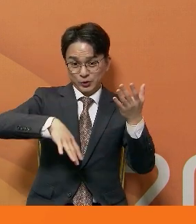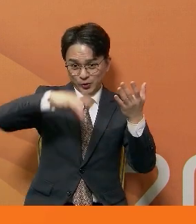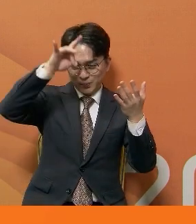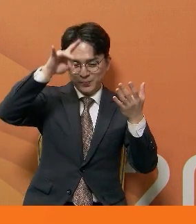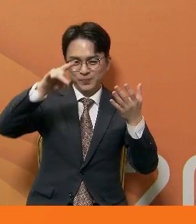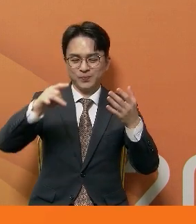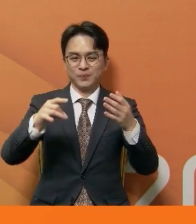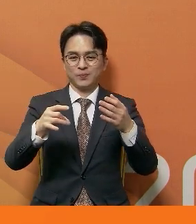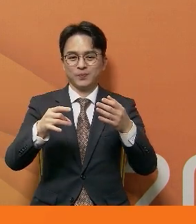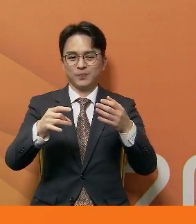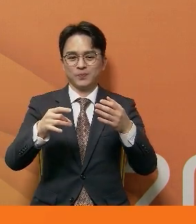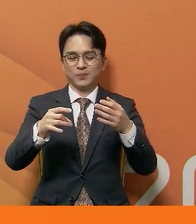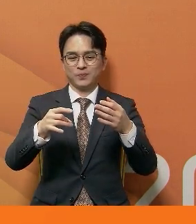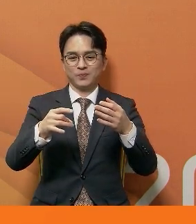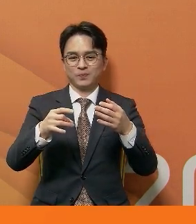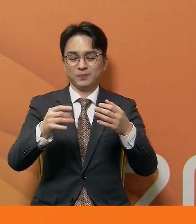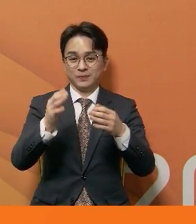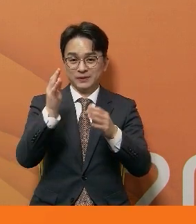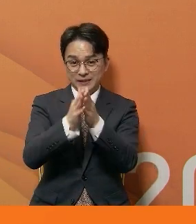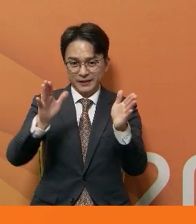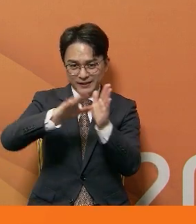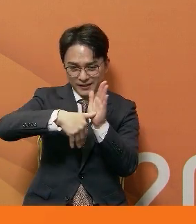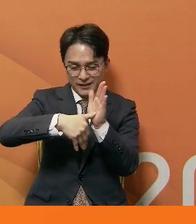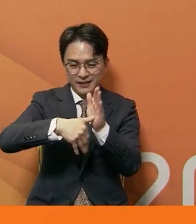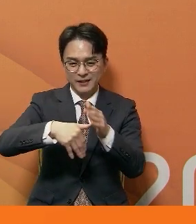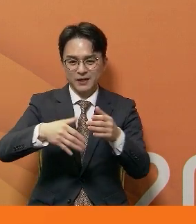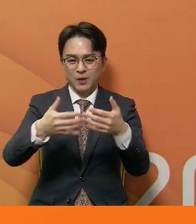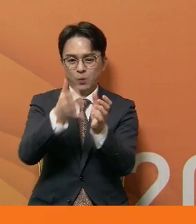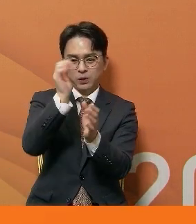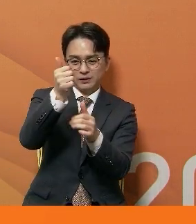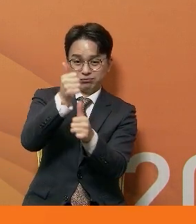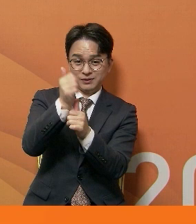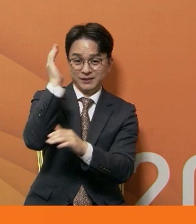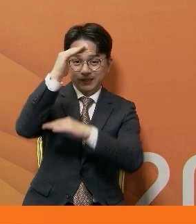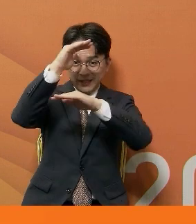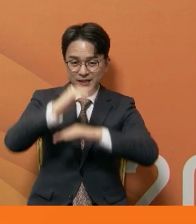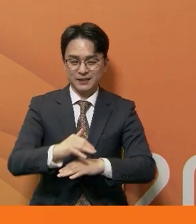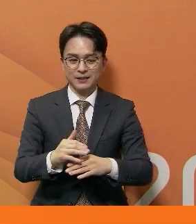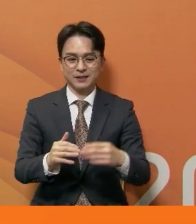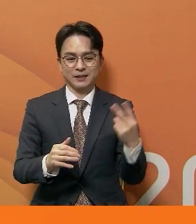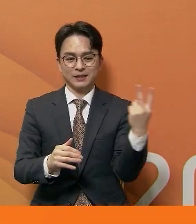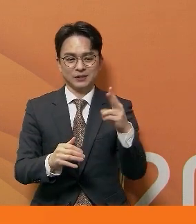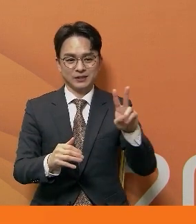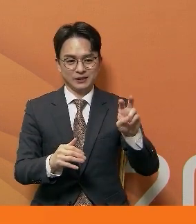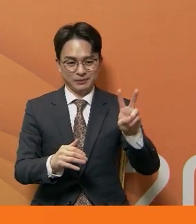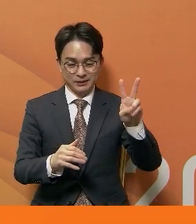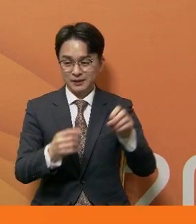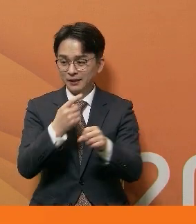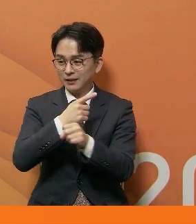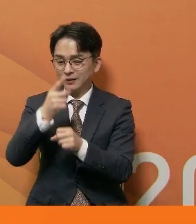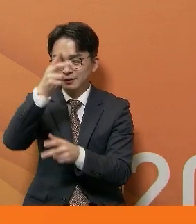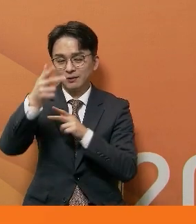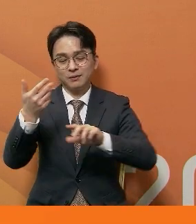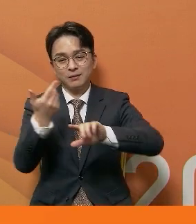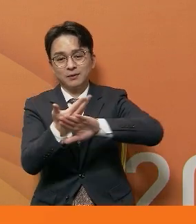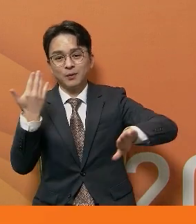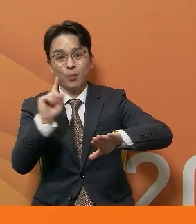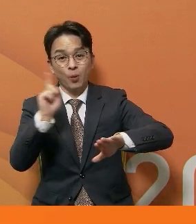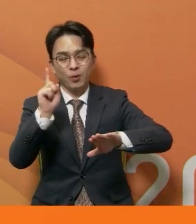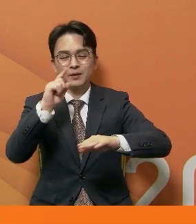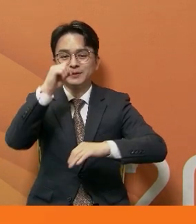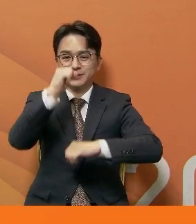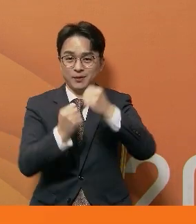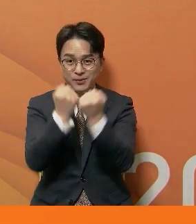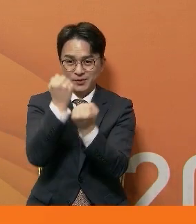부원장님께서 간단하게 말씀을 드린 내용인데요 22년과 좀 달라진 사업에 대해서 간단히 말씀을 드리겠습니다